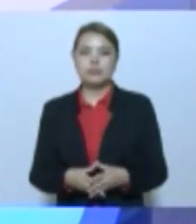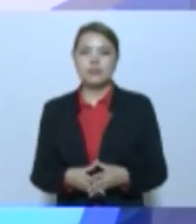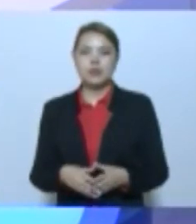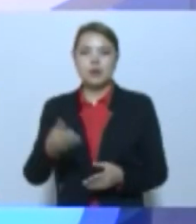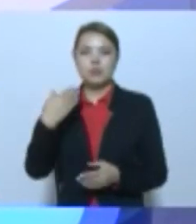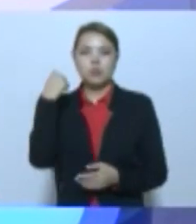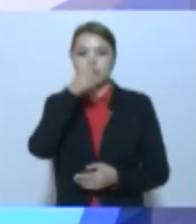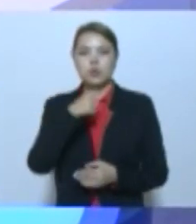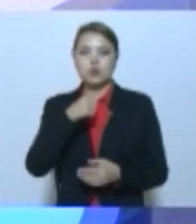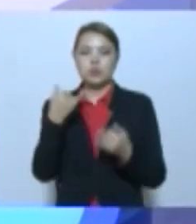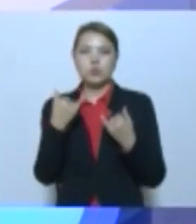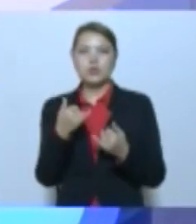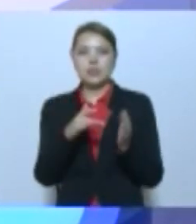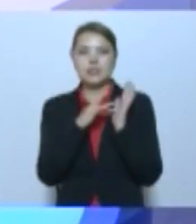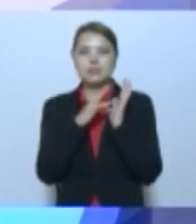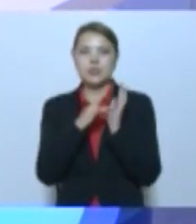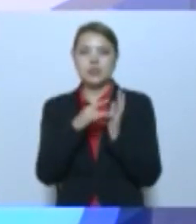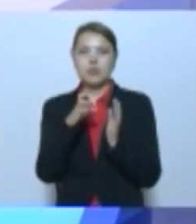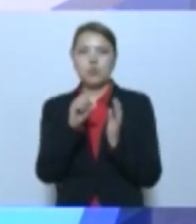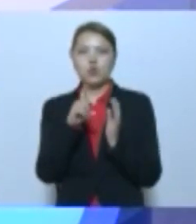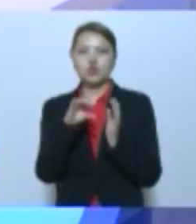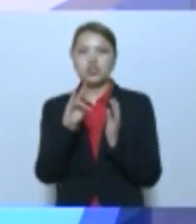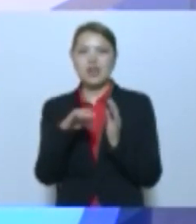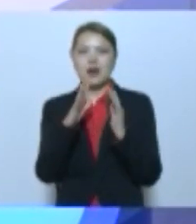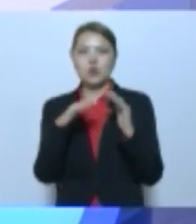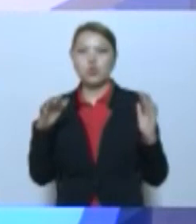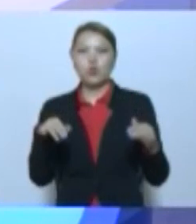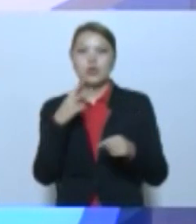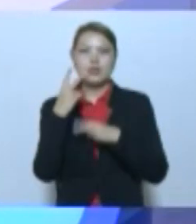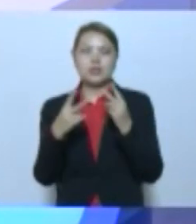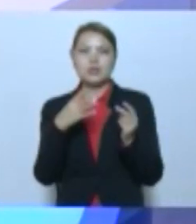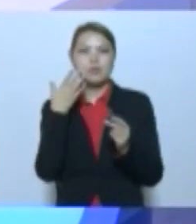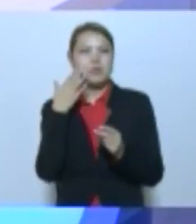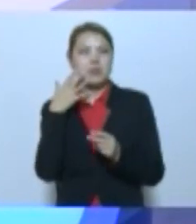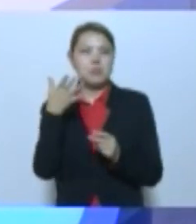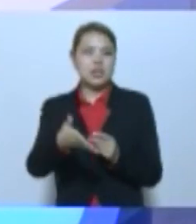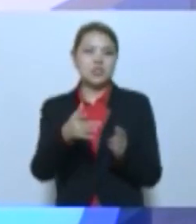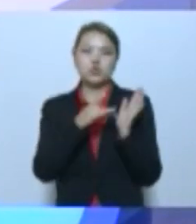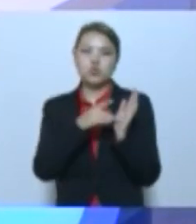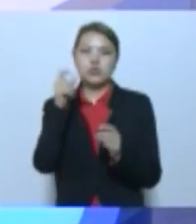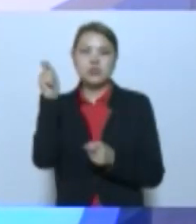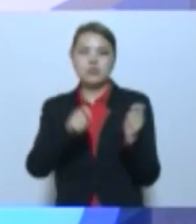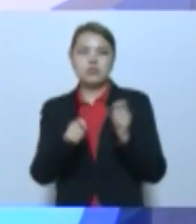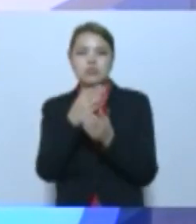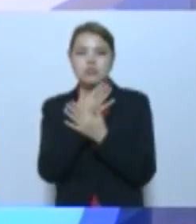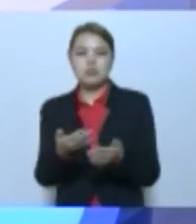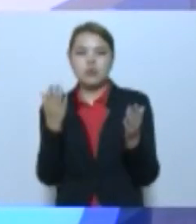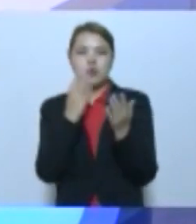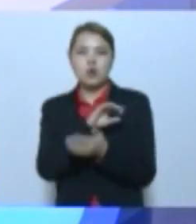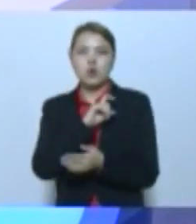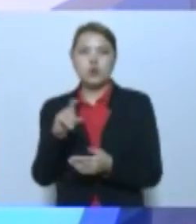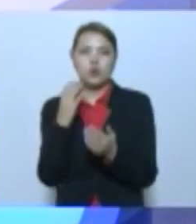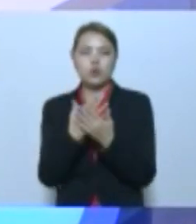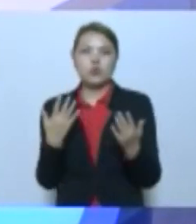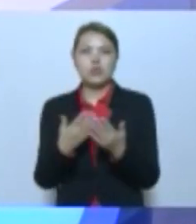В прошлом году посмотреть ущелье Боджра и город Тозбаир приехали более 5000 туристов, а в 2022 году эти достопримечательности